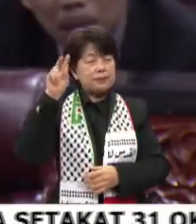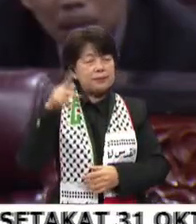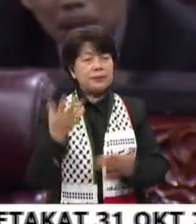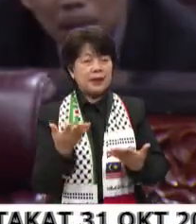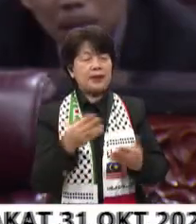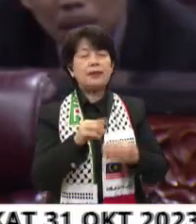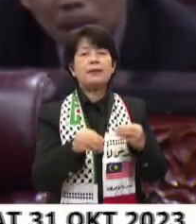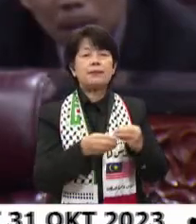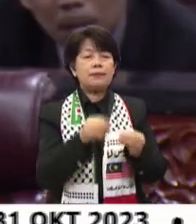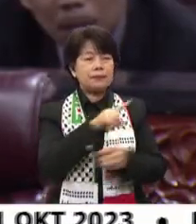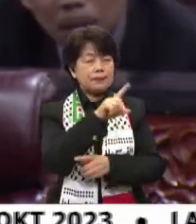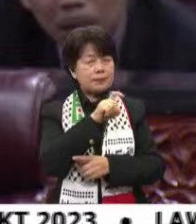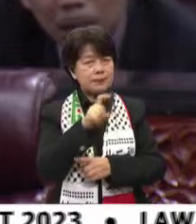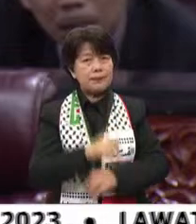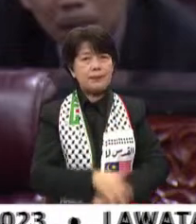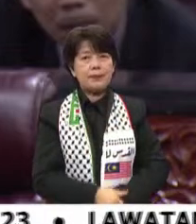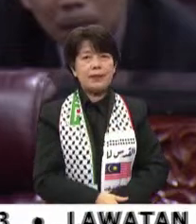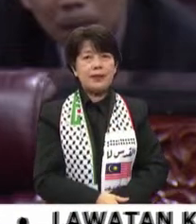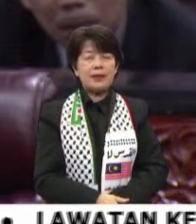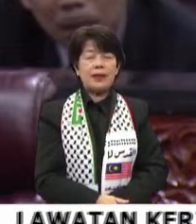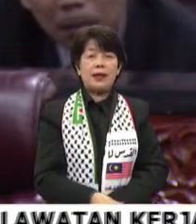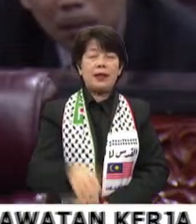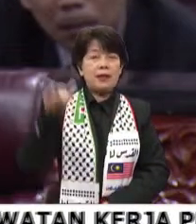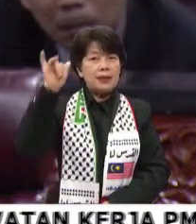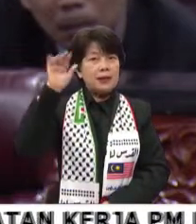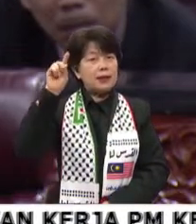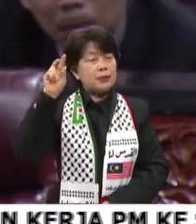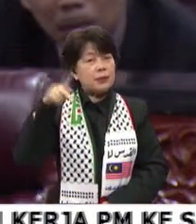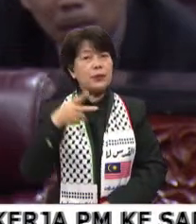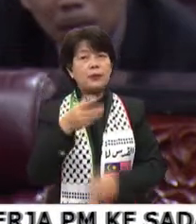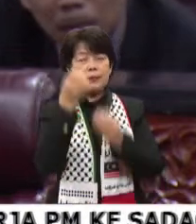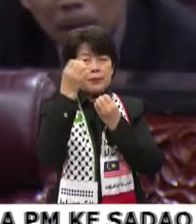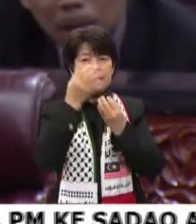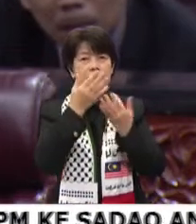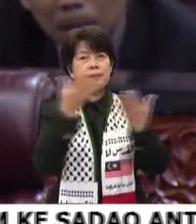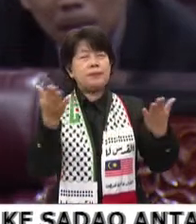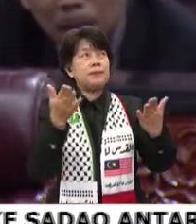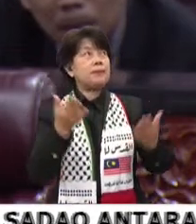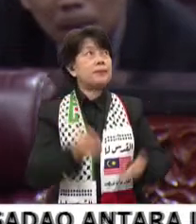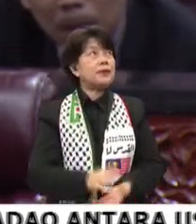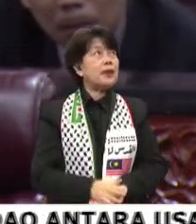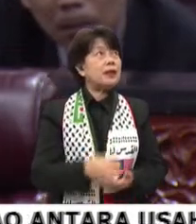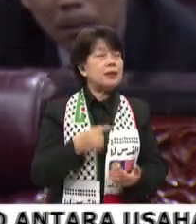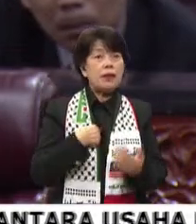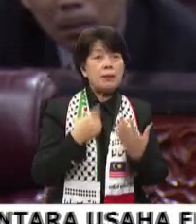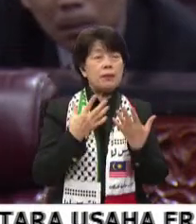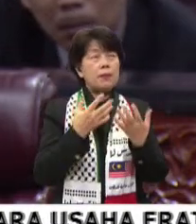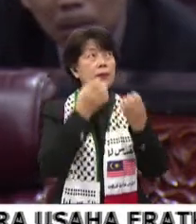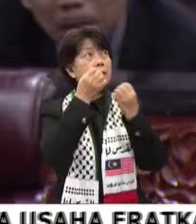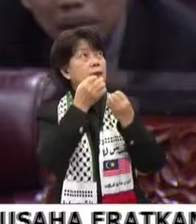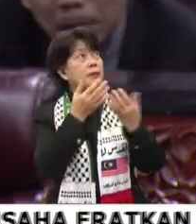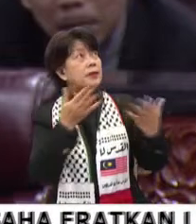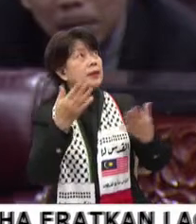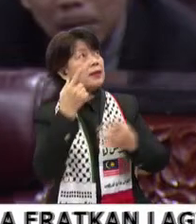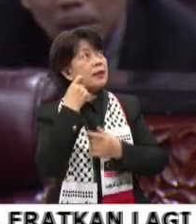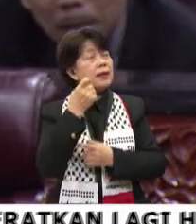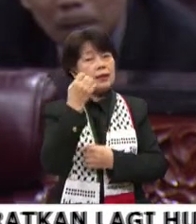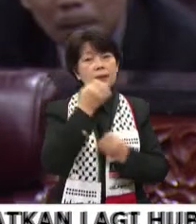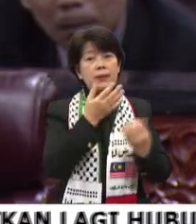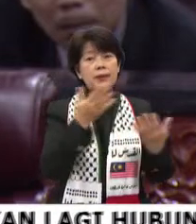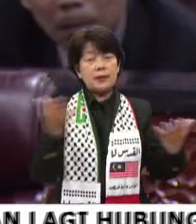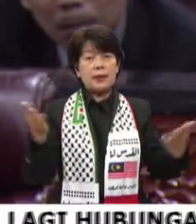tambahan Tan Sri yang di-pertua untuk makluman kita tahu sepertiana yang saya maklumkan sebentar tadi